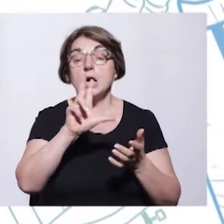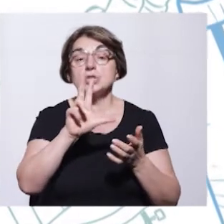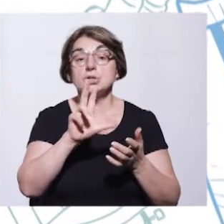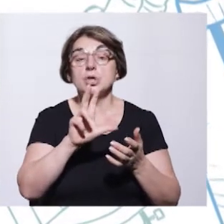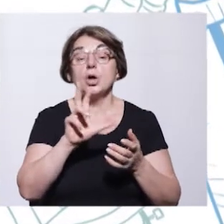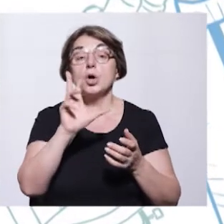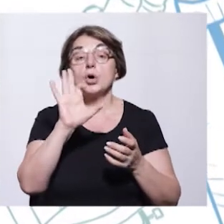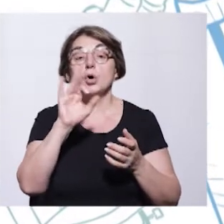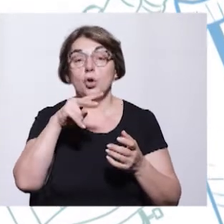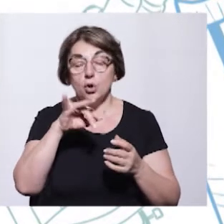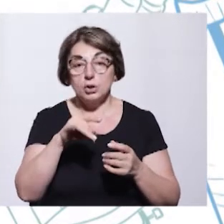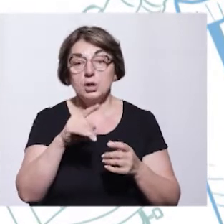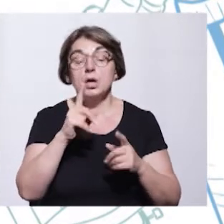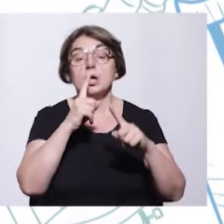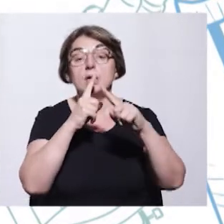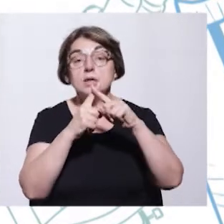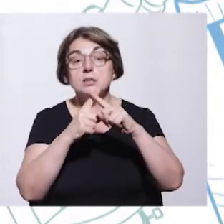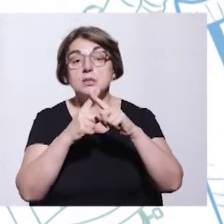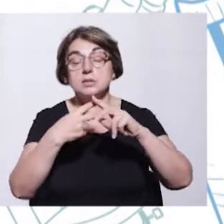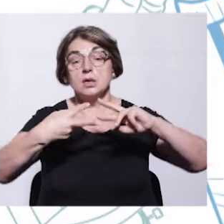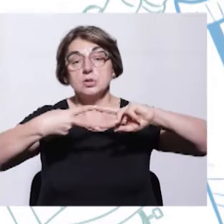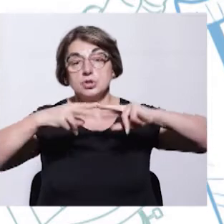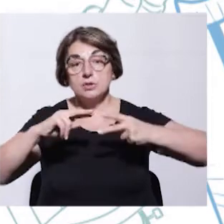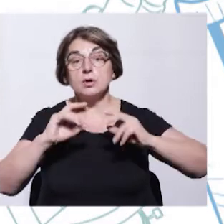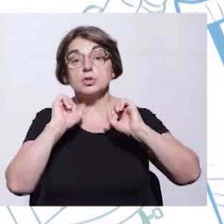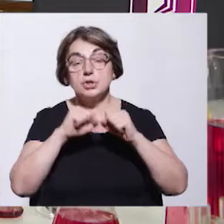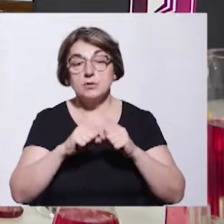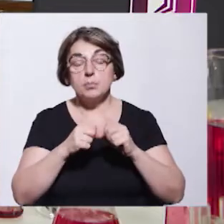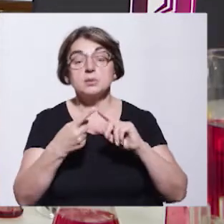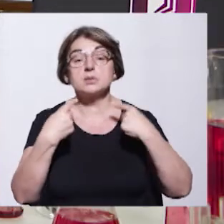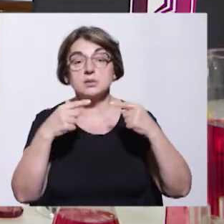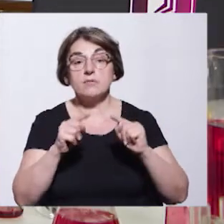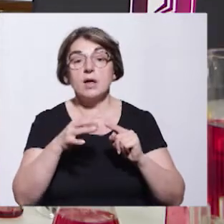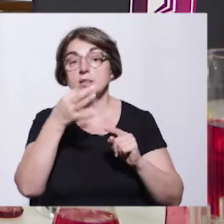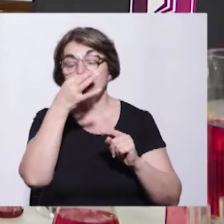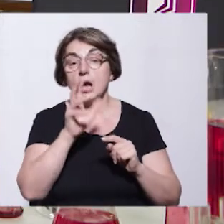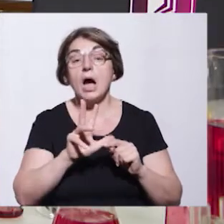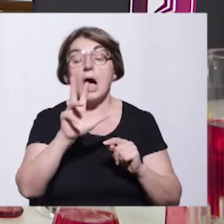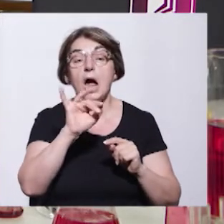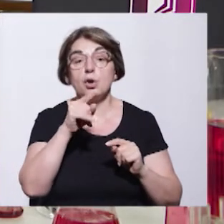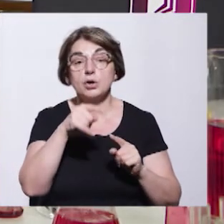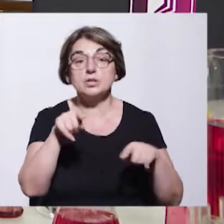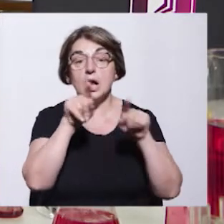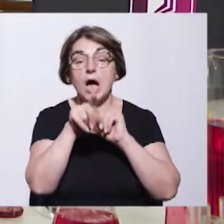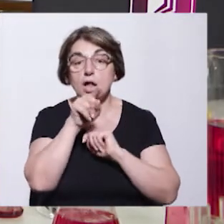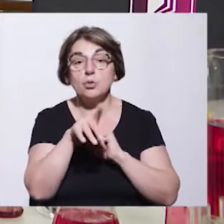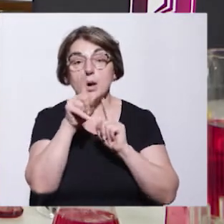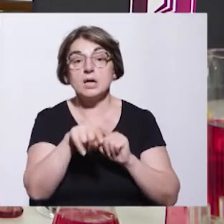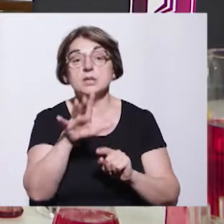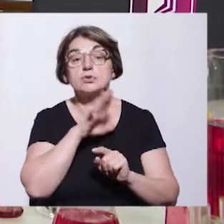ჰალოგენის ატომი, ასევე შეიძლება გვქონდეს სხვა ჩამნაცვლებლები. მოდით ეხლა განვიხილოთ